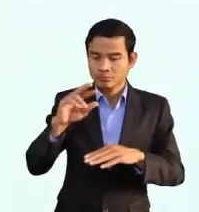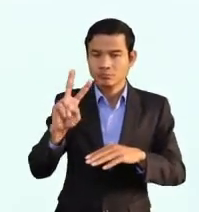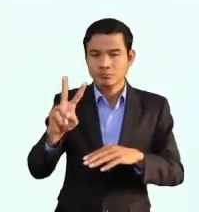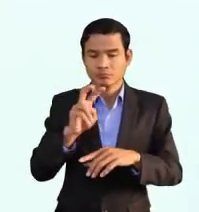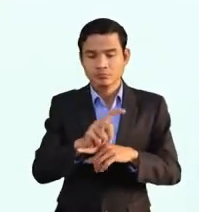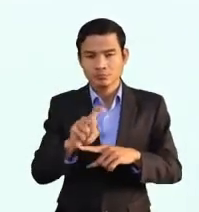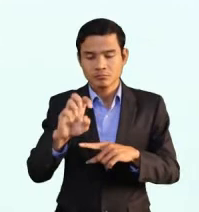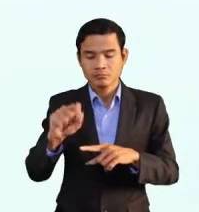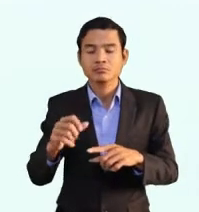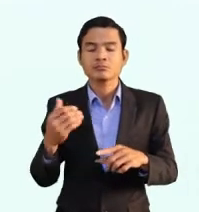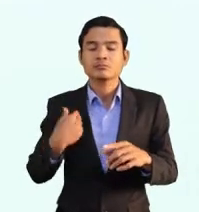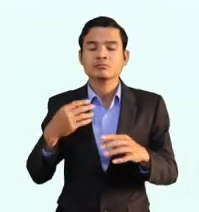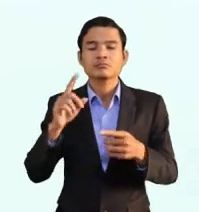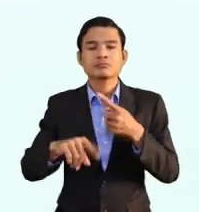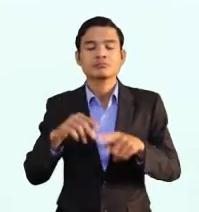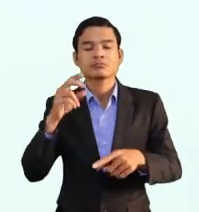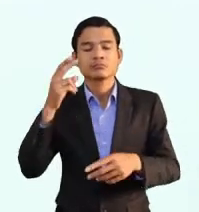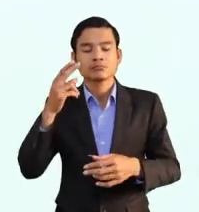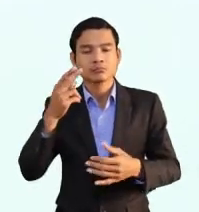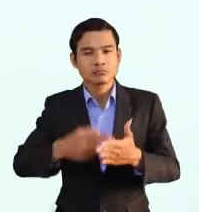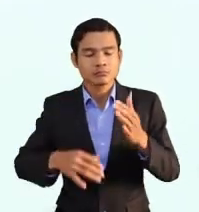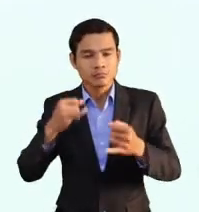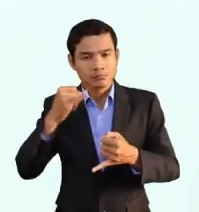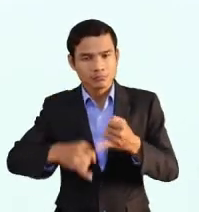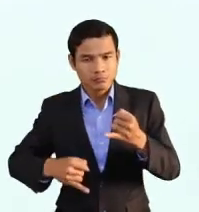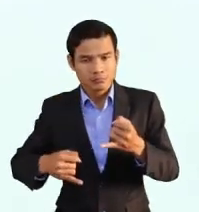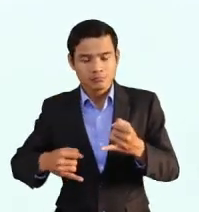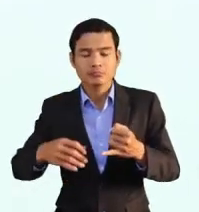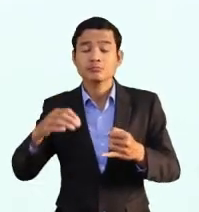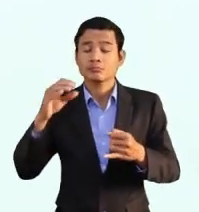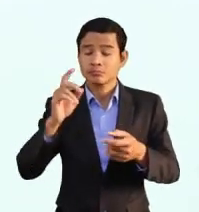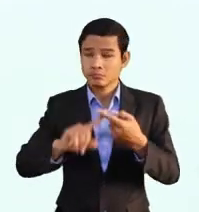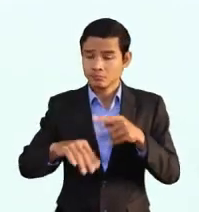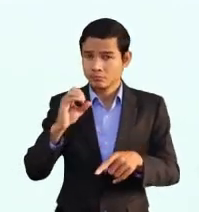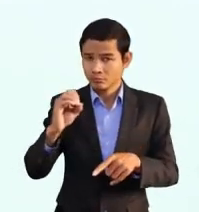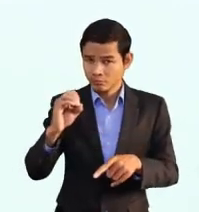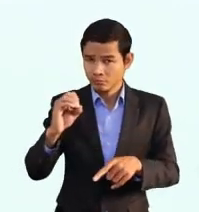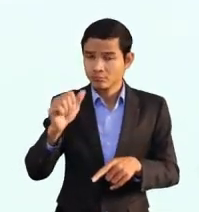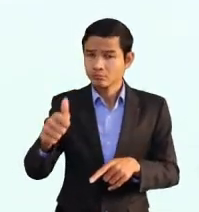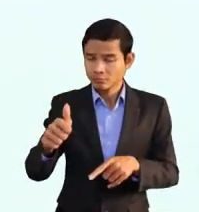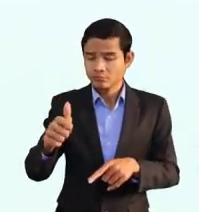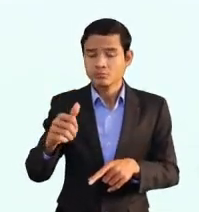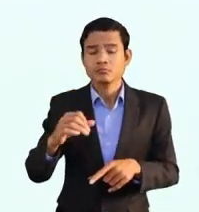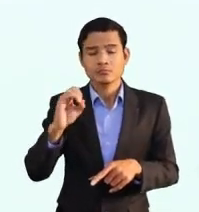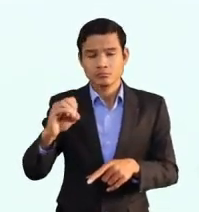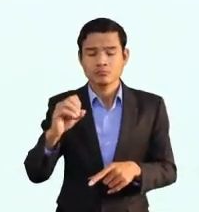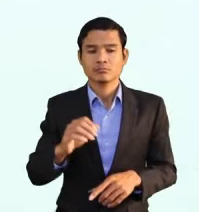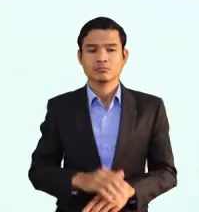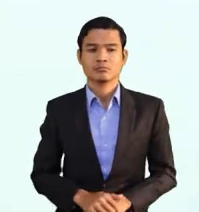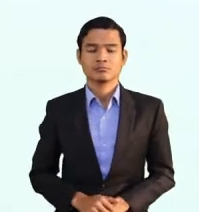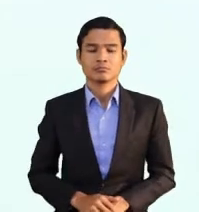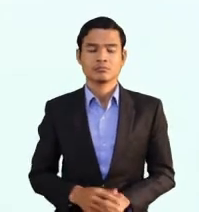tùng nâng miên lệch ấy nè kháng chong con. Chà là ô, cứ miên lệch sâu nè kháng. Nè